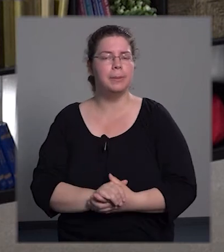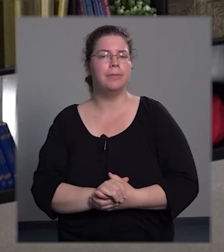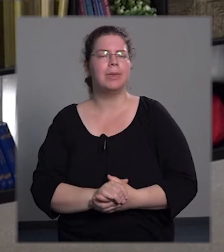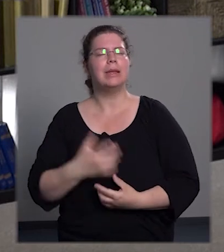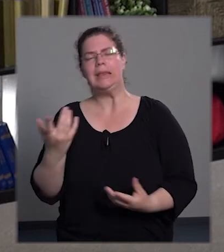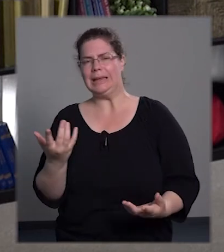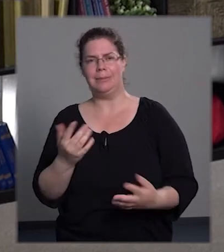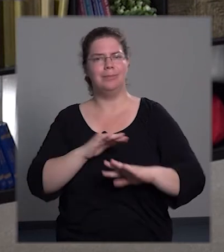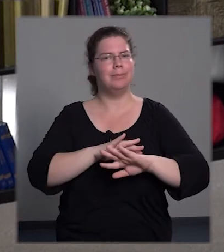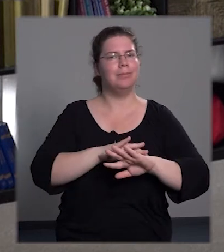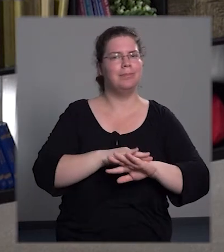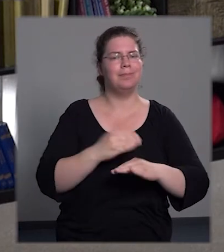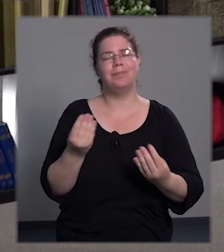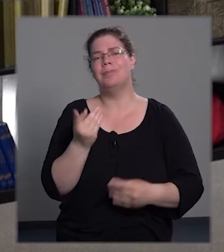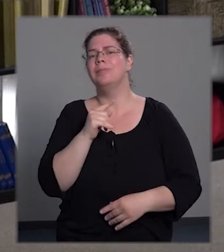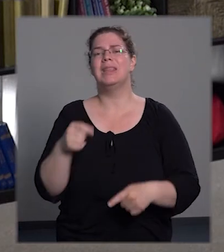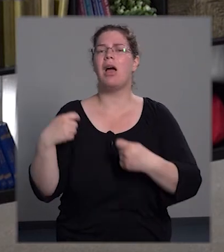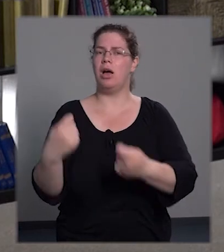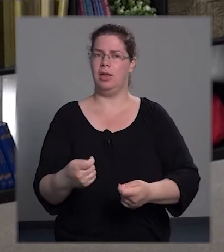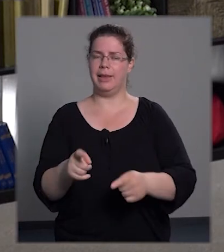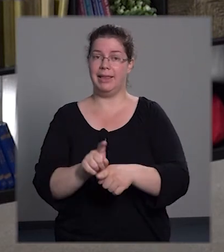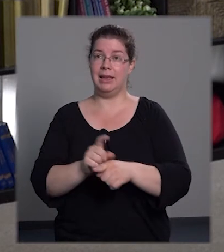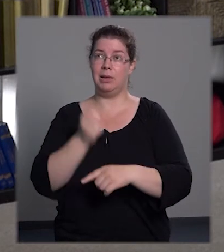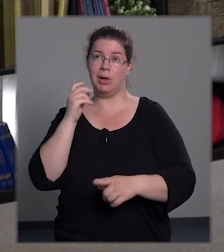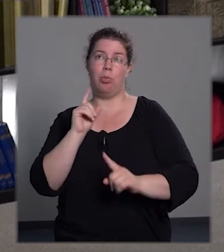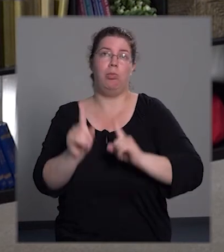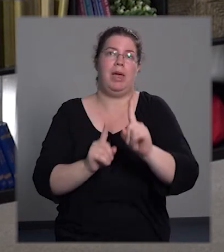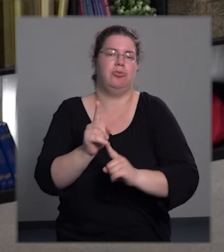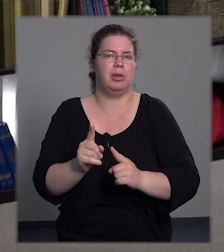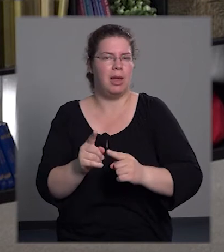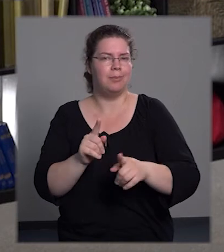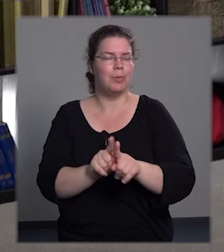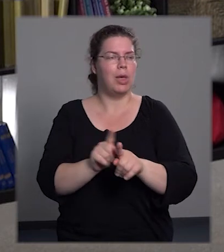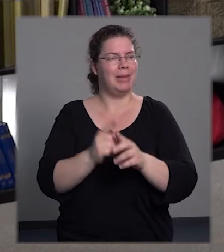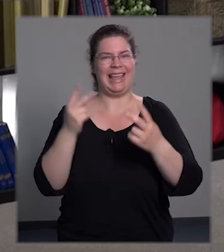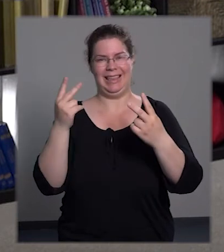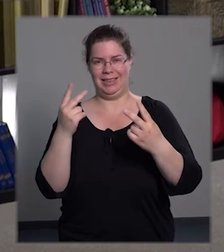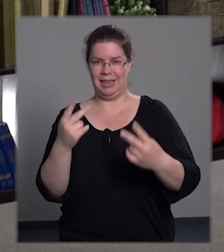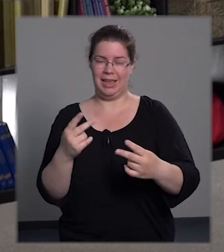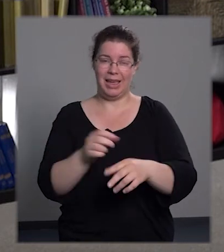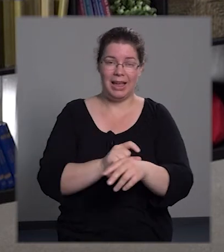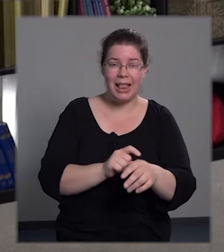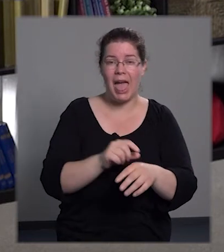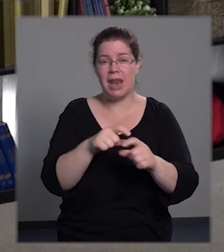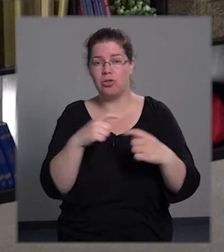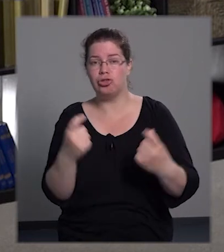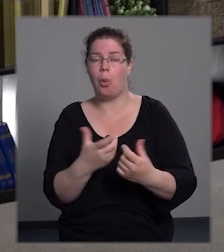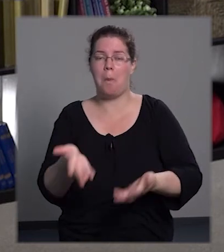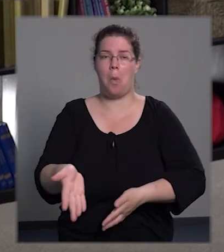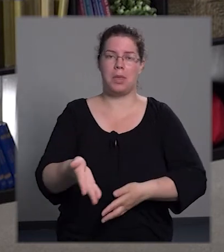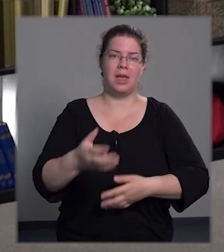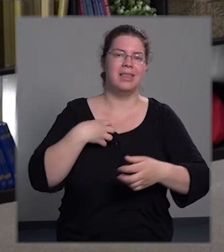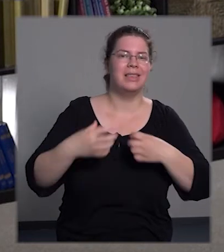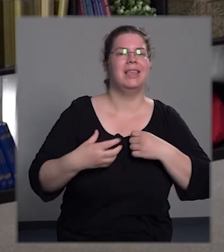mi mindent adhat egy ilyen, amikor az ember belesétál? Egyfelől egy kicsit egy ékszeres doboz is, hiszen a színész, a művész lét, meg